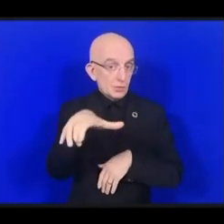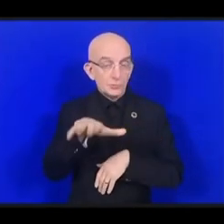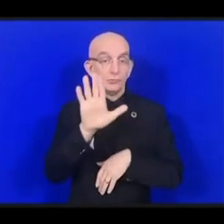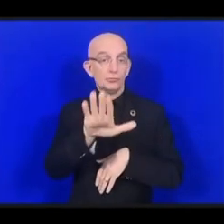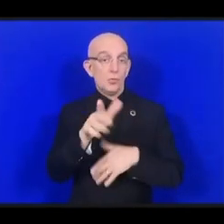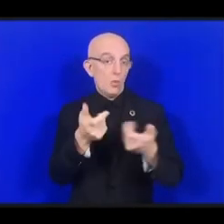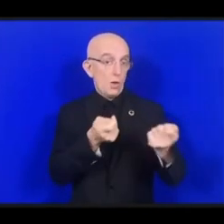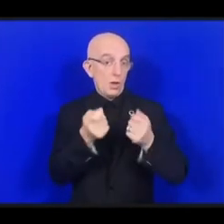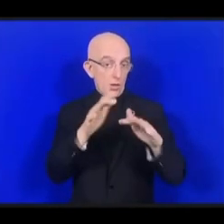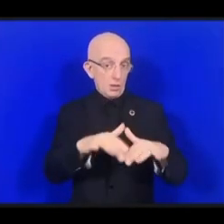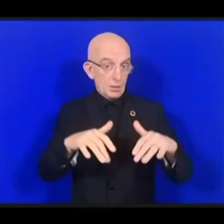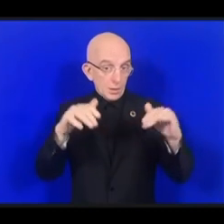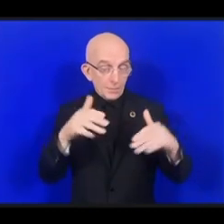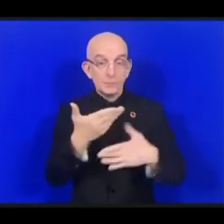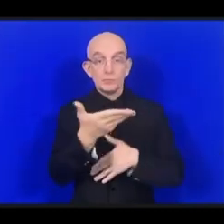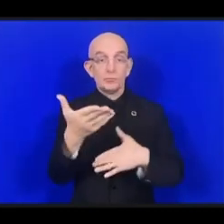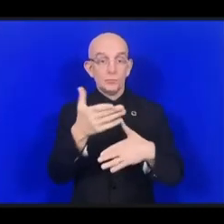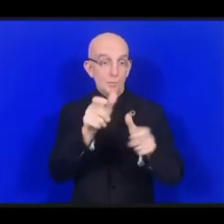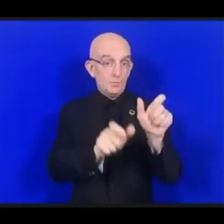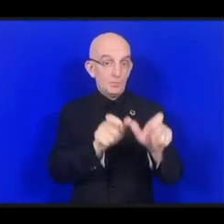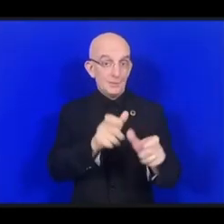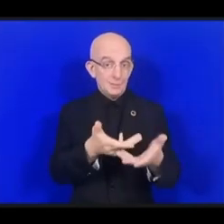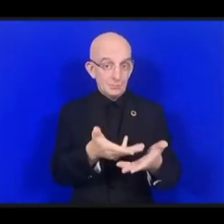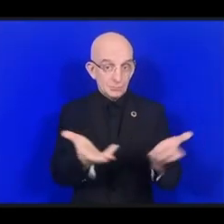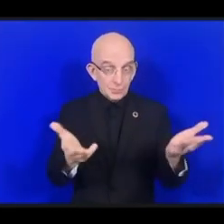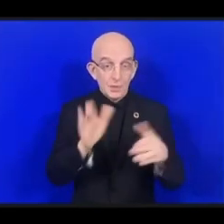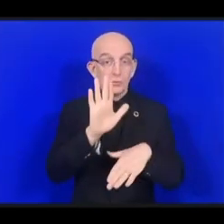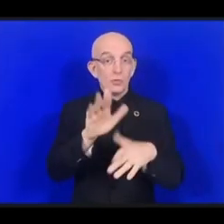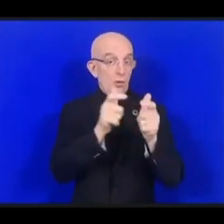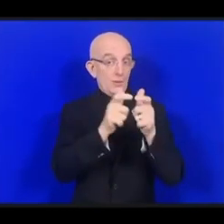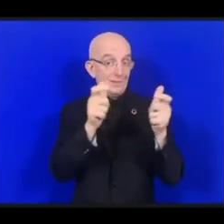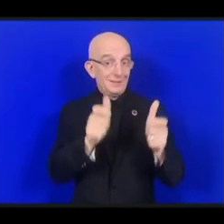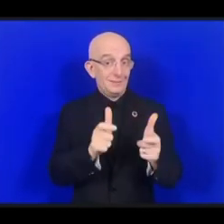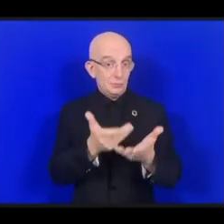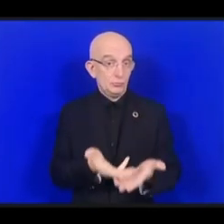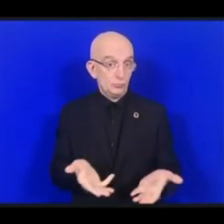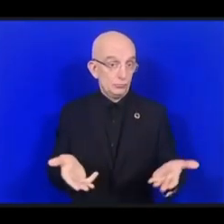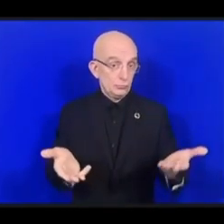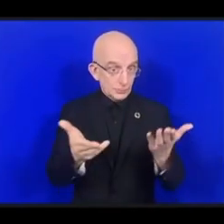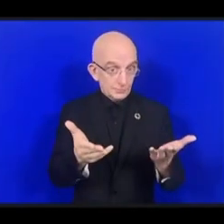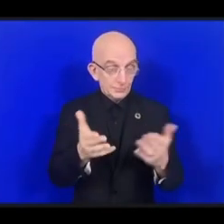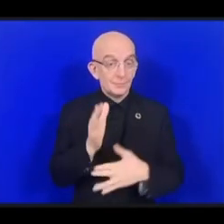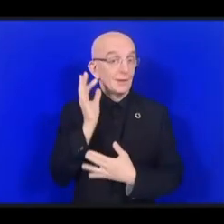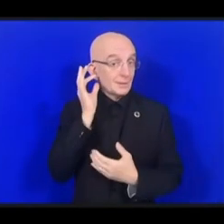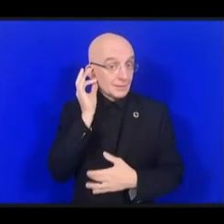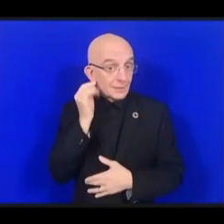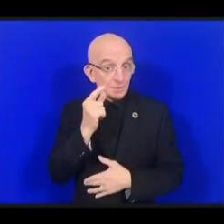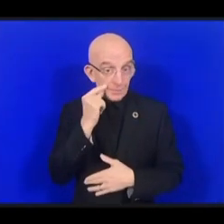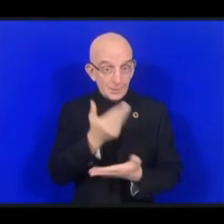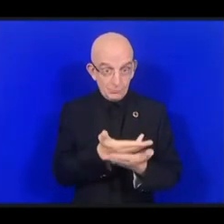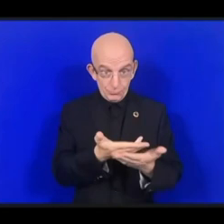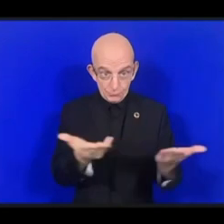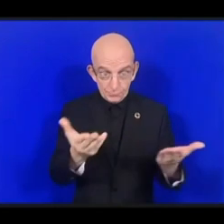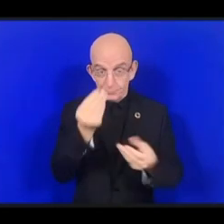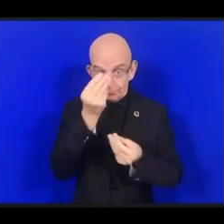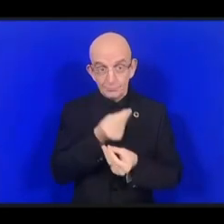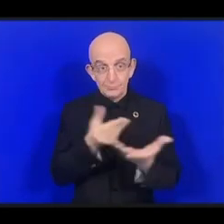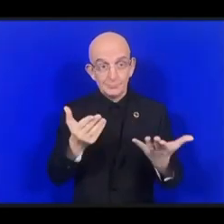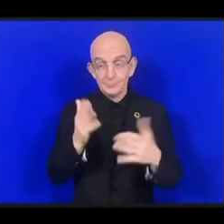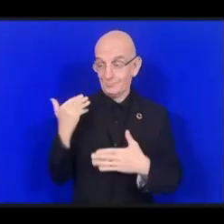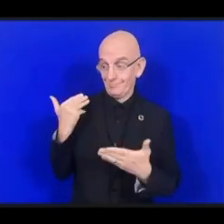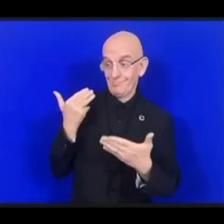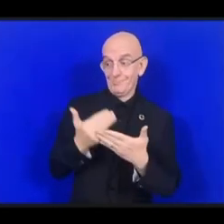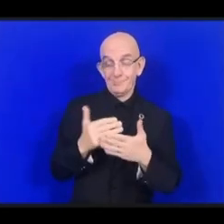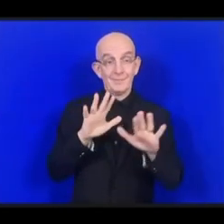さん過去18間の18年間のigfの旅はその特徴であるボトムアップで法